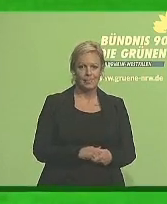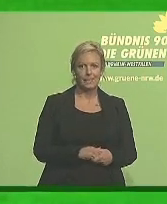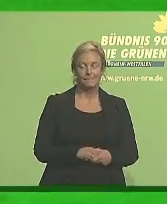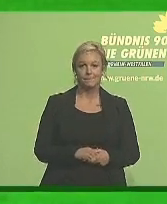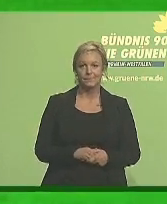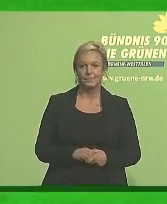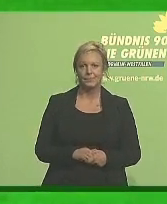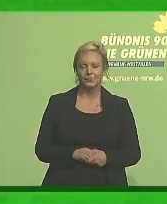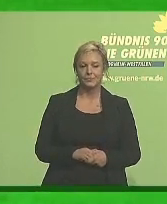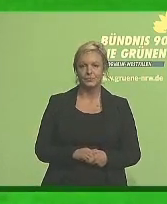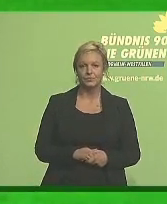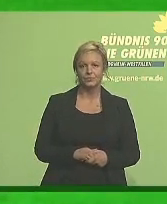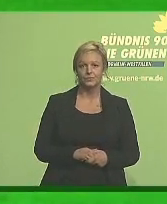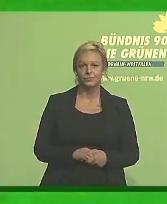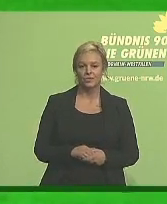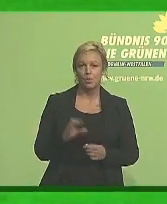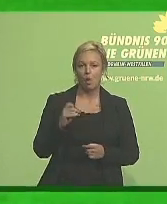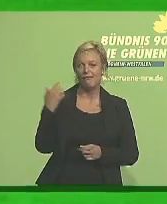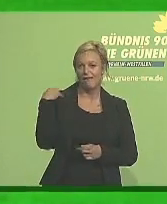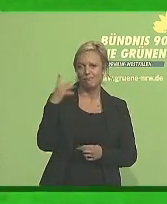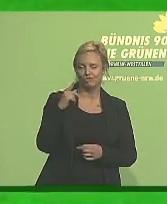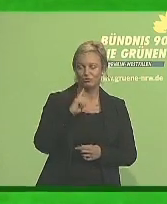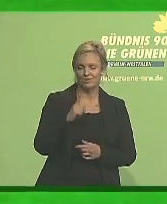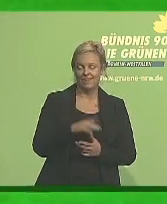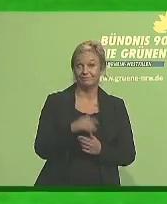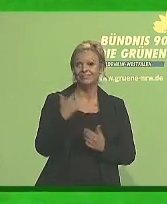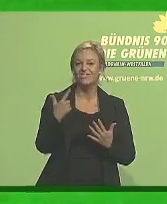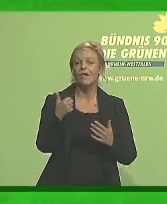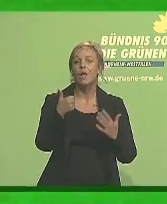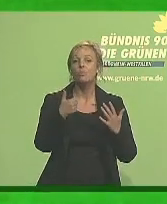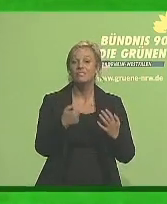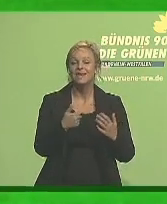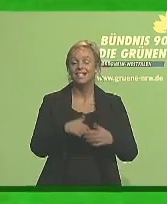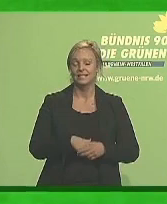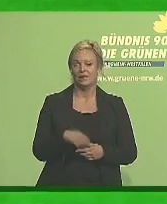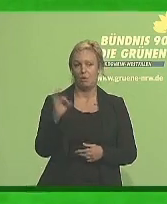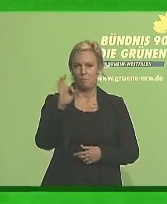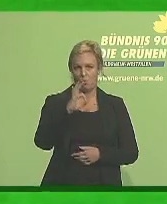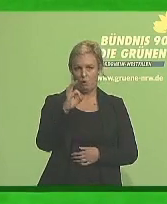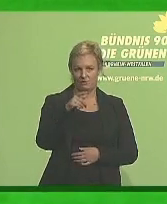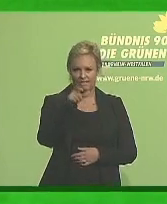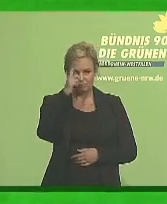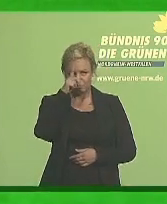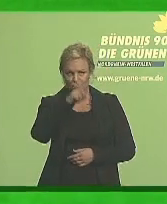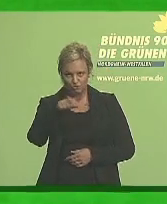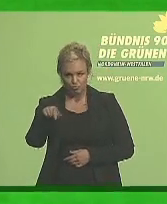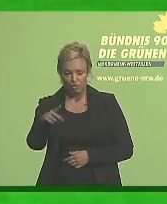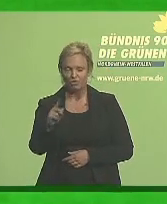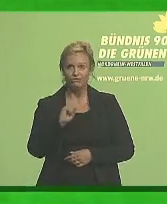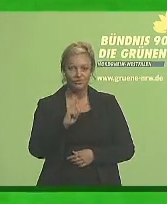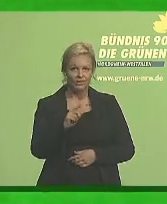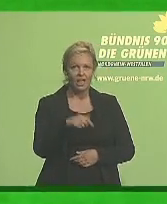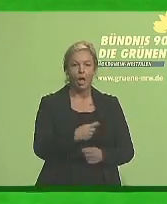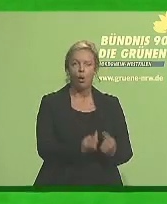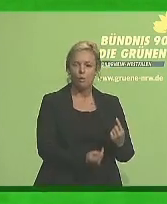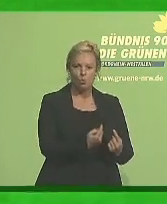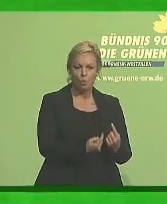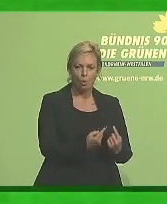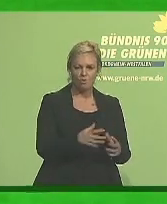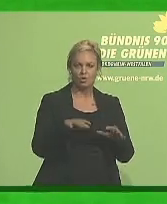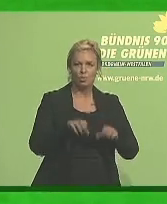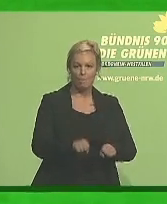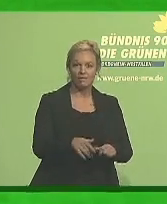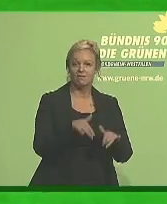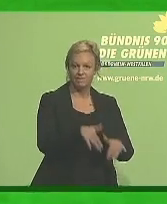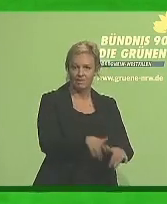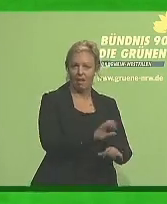hat, wenn 62% der Deutschen sagen, die Grünen können das am besten, dann sage ich